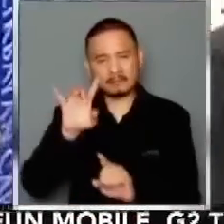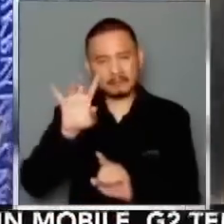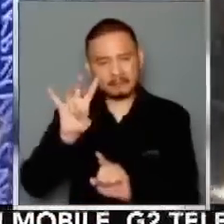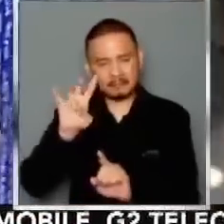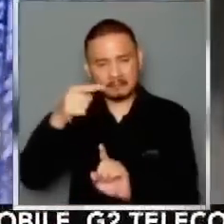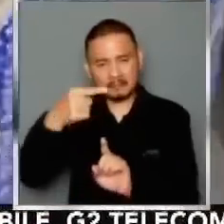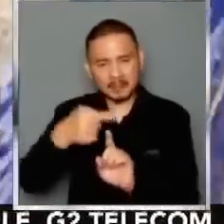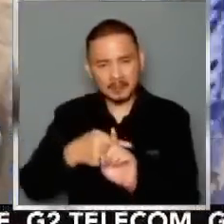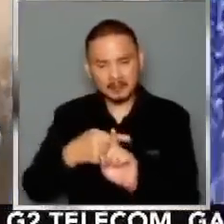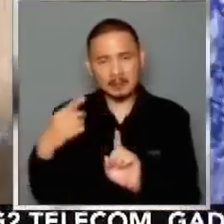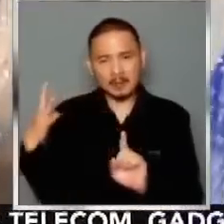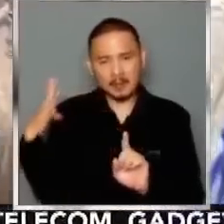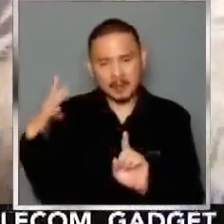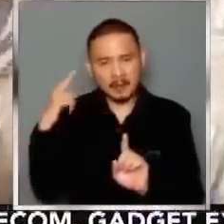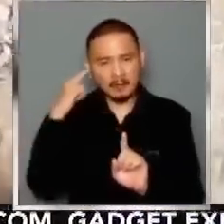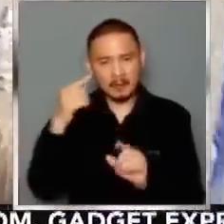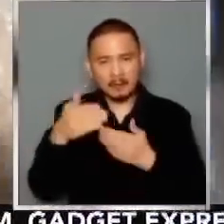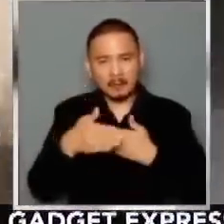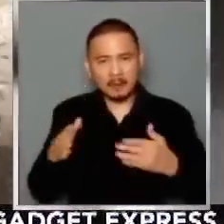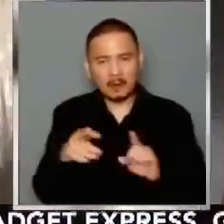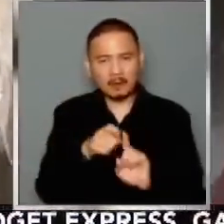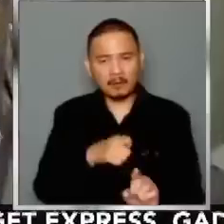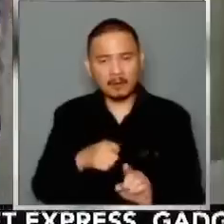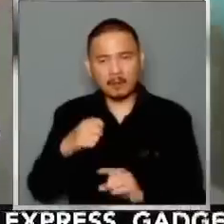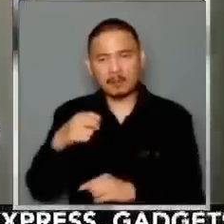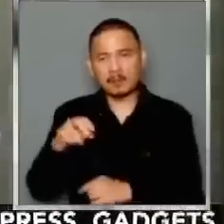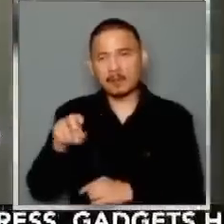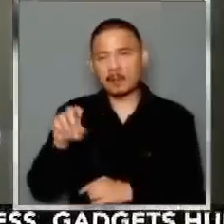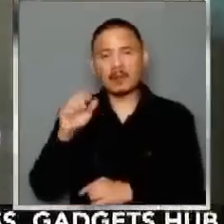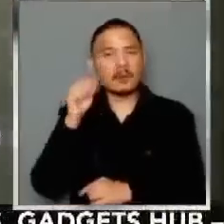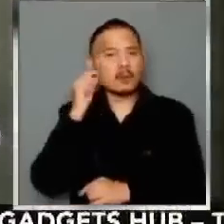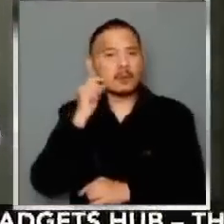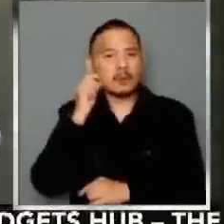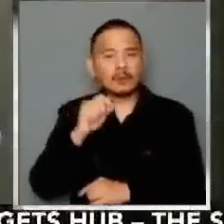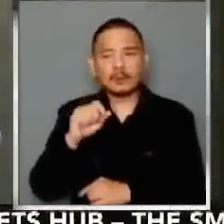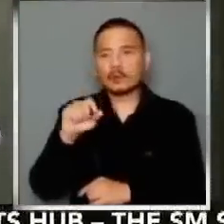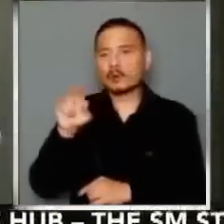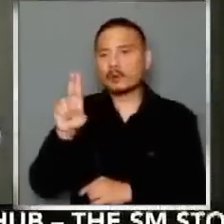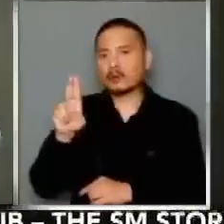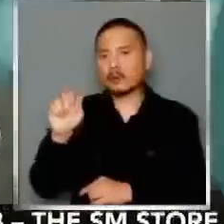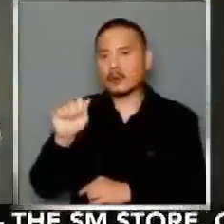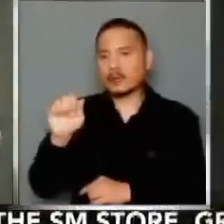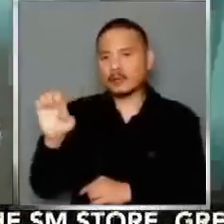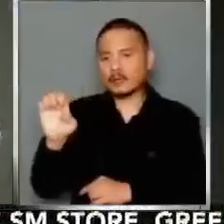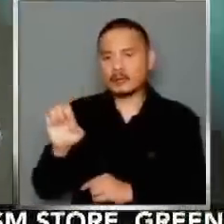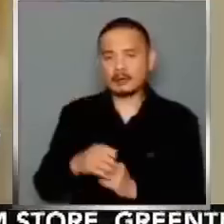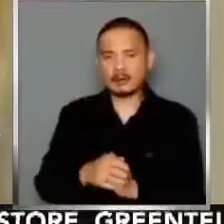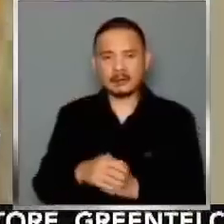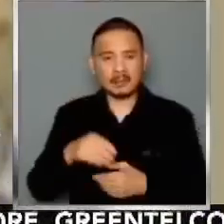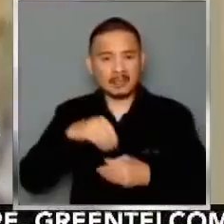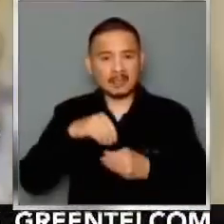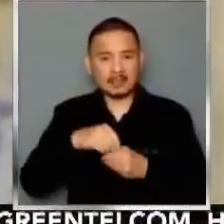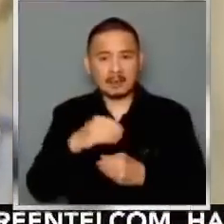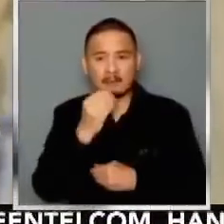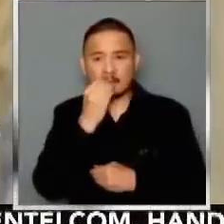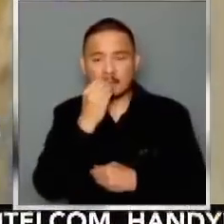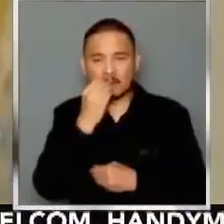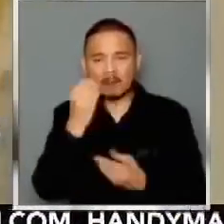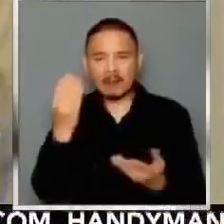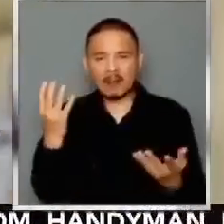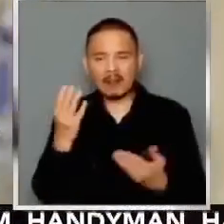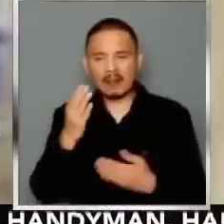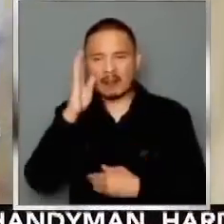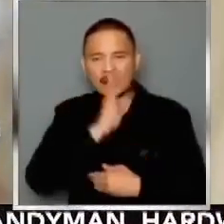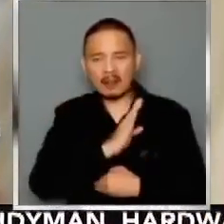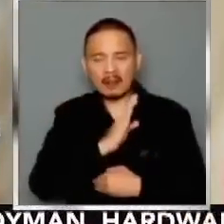UAE di raw matiya kung Expired na ang ilan sa mga pagkaing laman ng balikbayan box pero n mailabas na